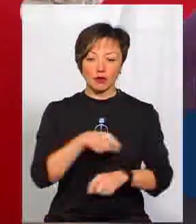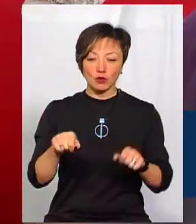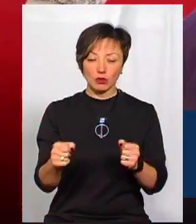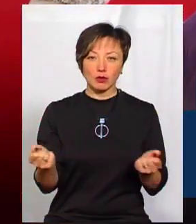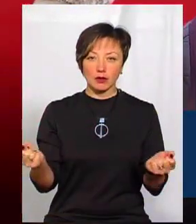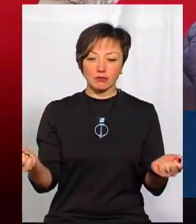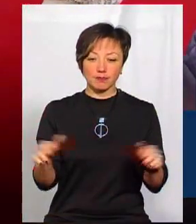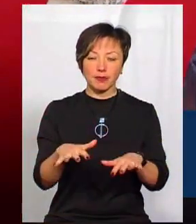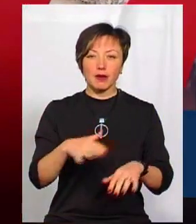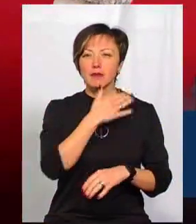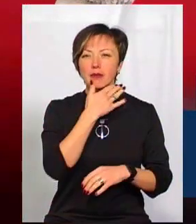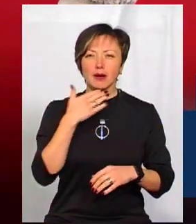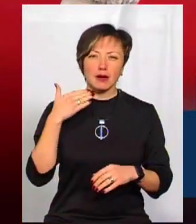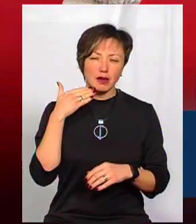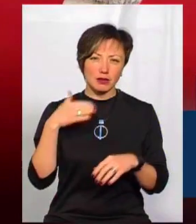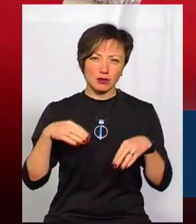огромне кількість землі.